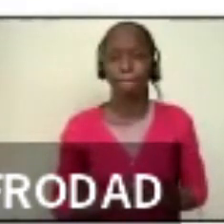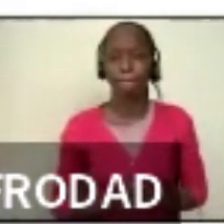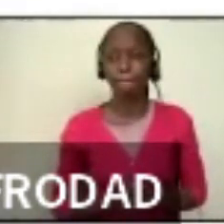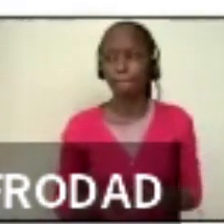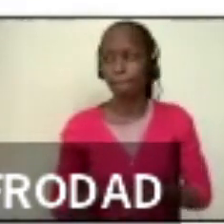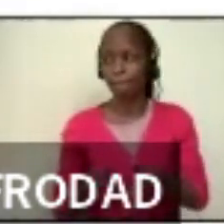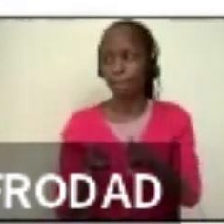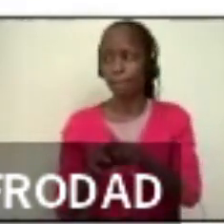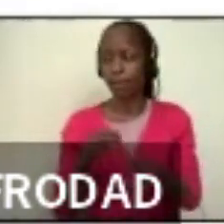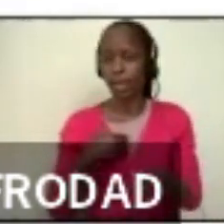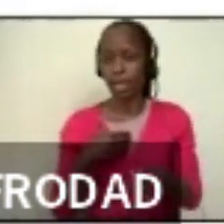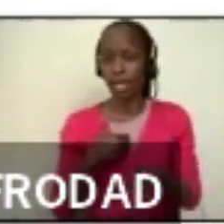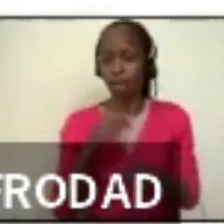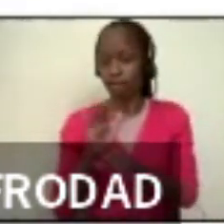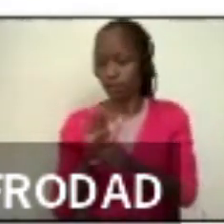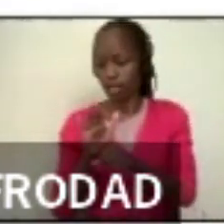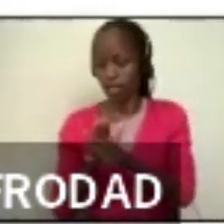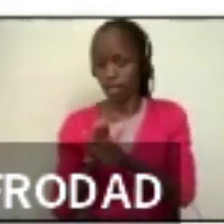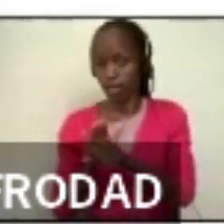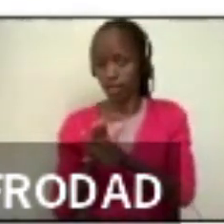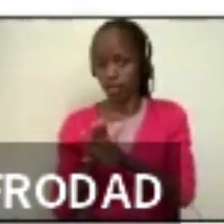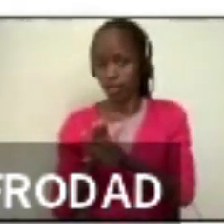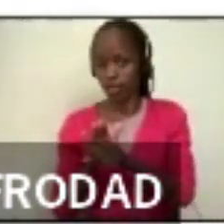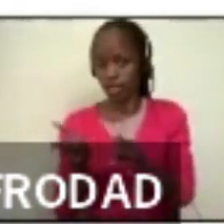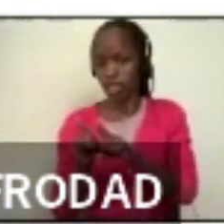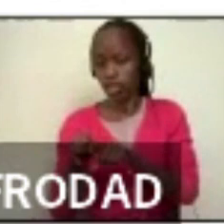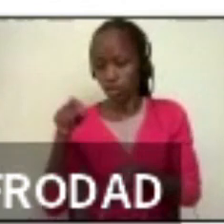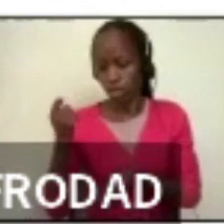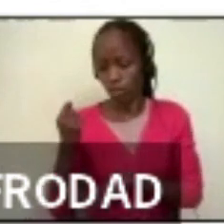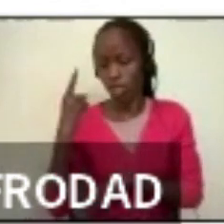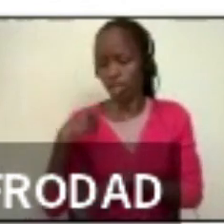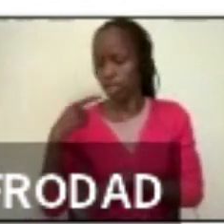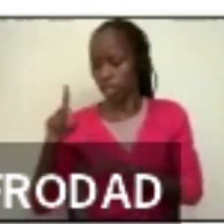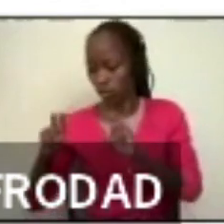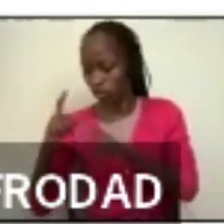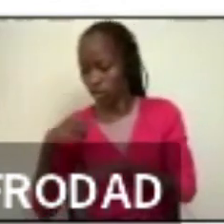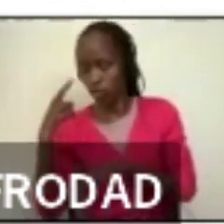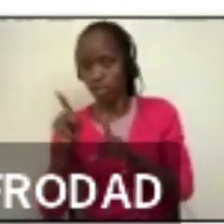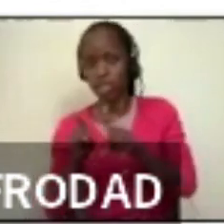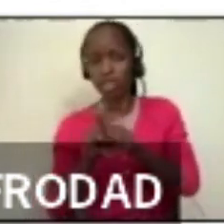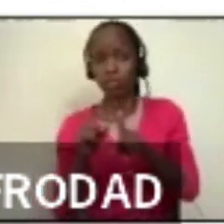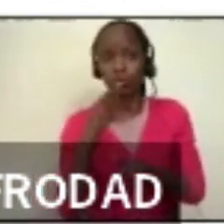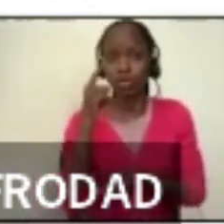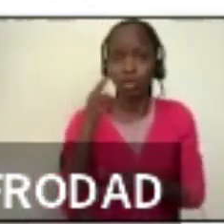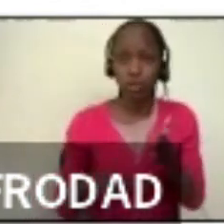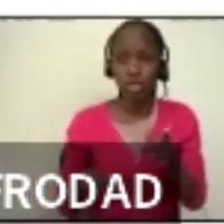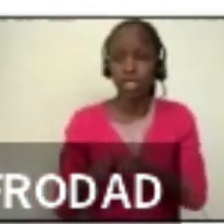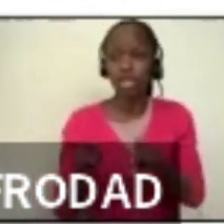savoir sur qui on va travailler permet de savoir ce qu'on va dire et ce qu'on va publier.